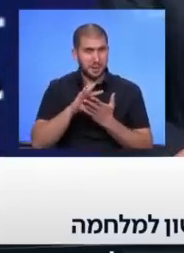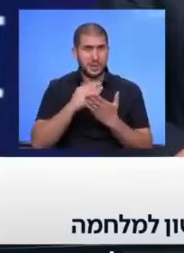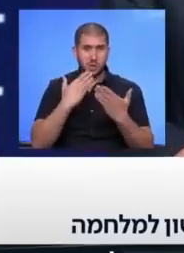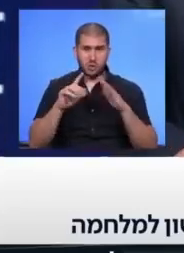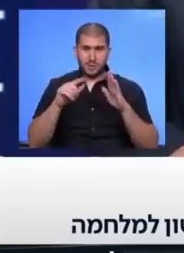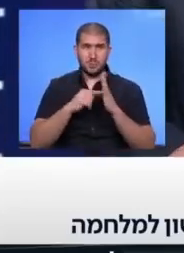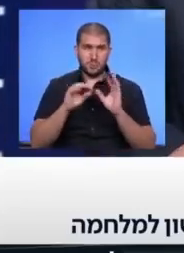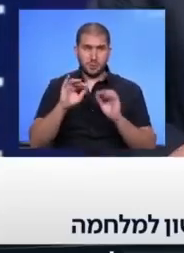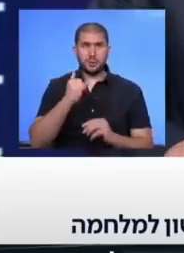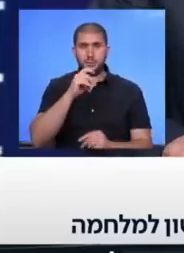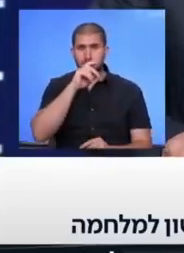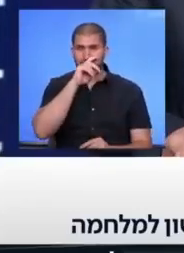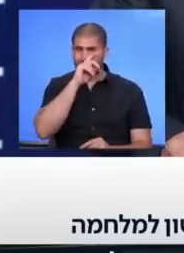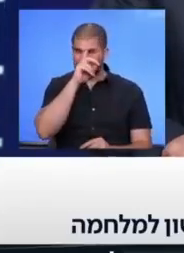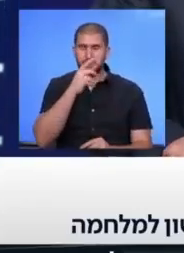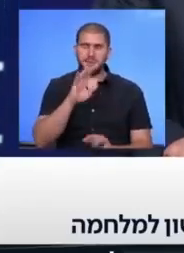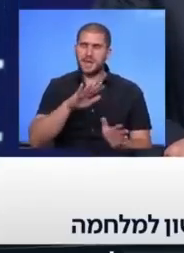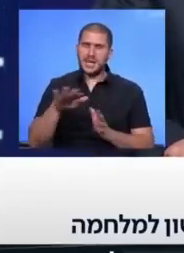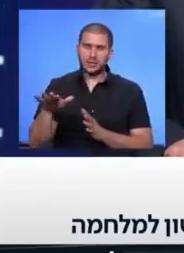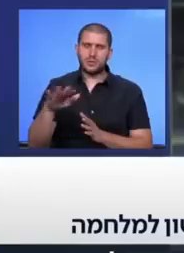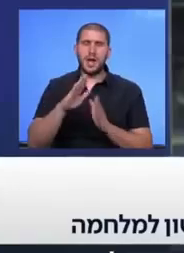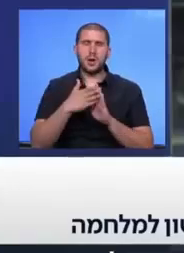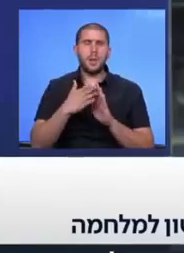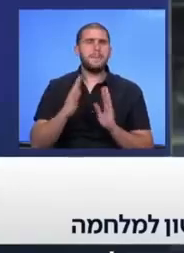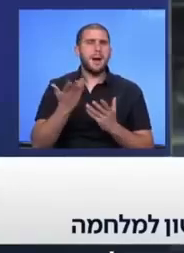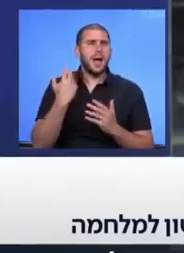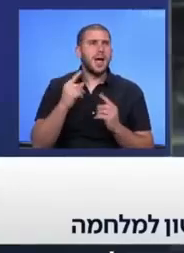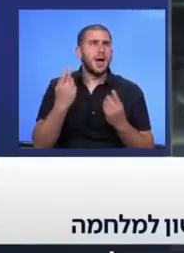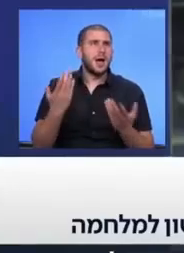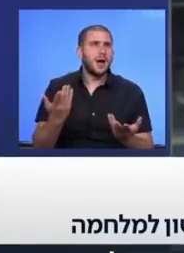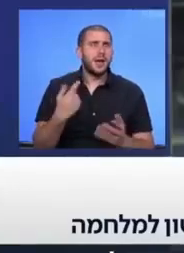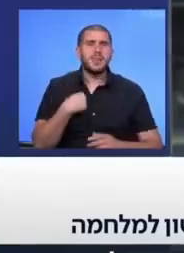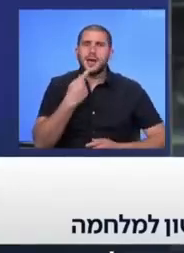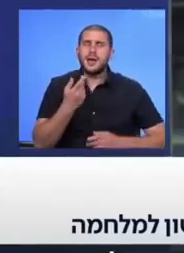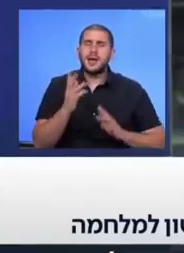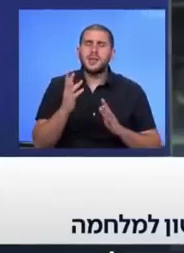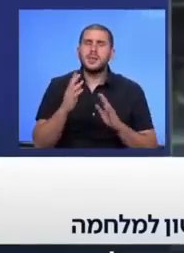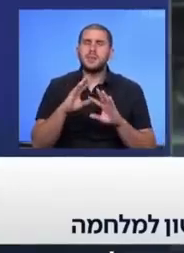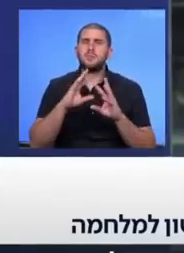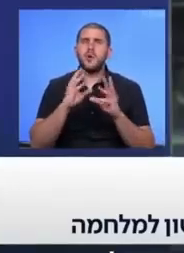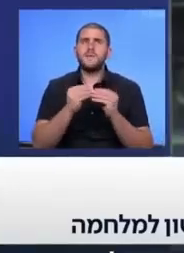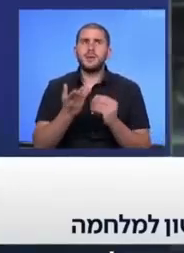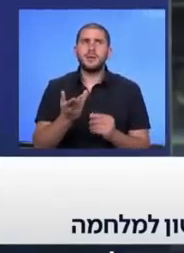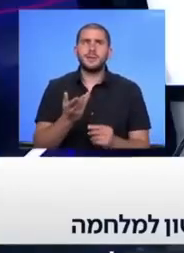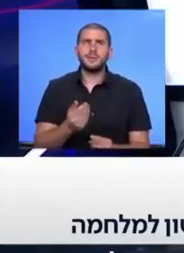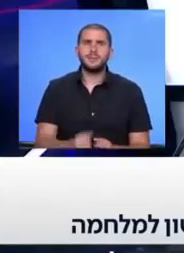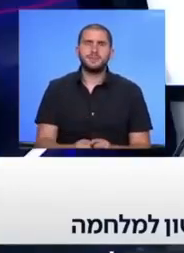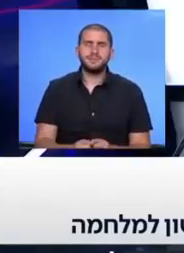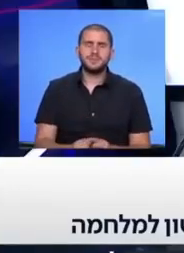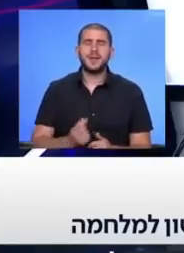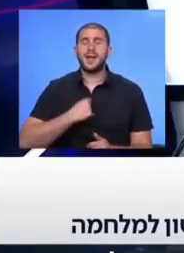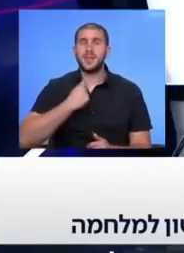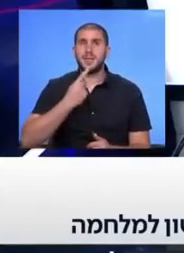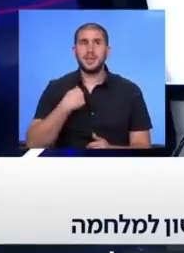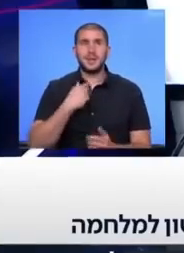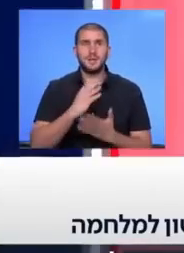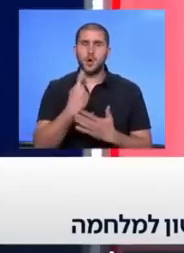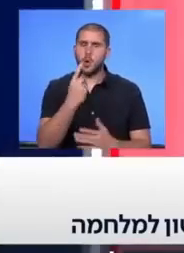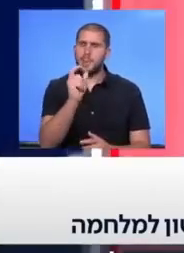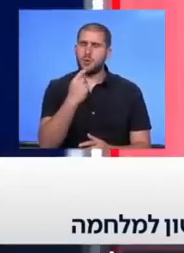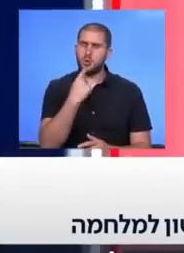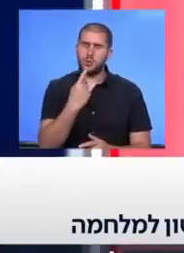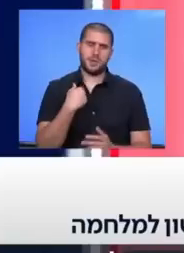באוקטובר? ואני רק אגיד... עזוב רגע את הכל. מה היה שם? רגע, אני רק אגיד באופן אחראי, ואני עומד מאחורי כל מילה שאני